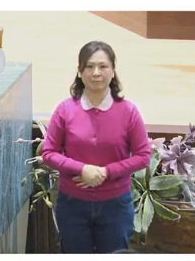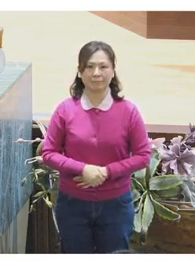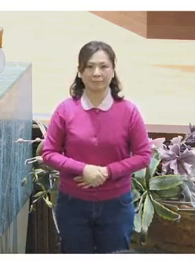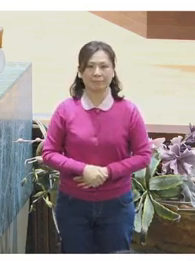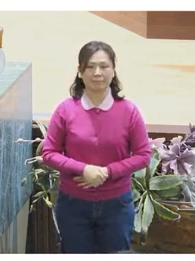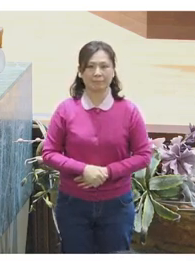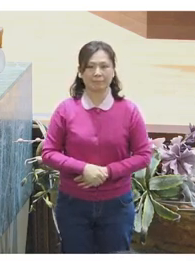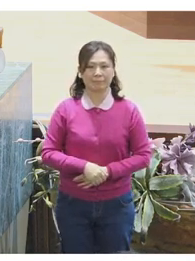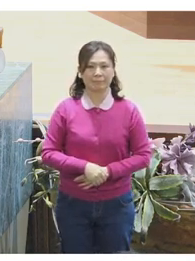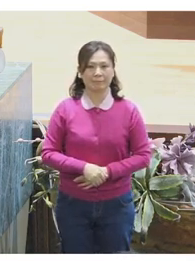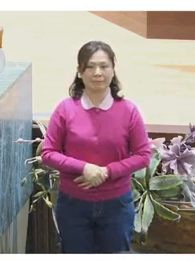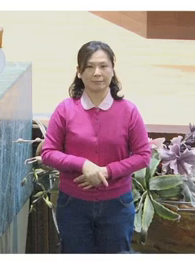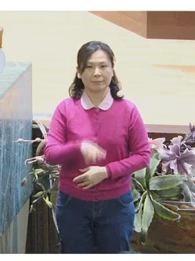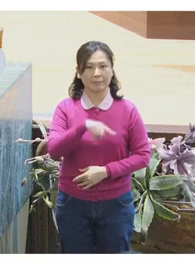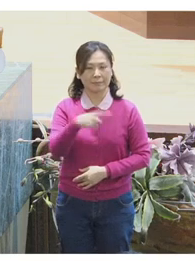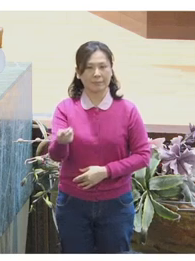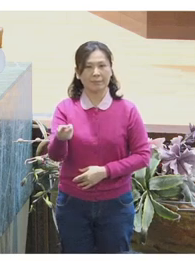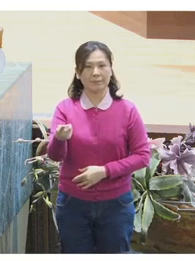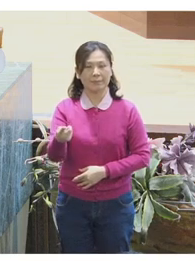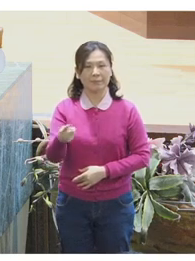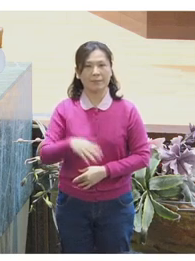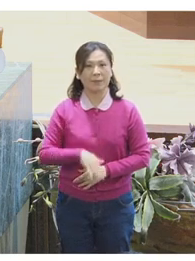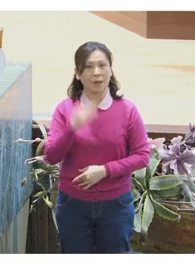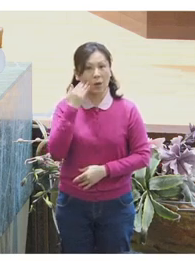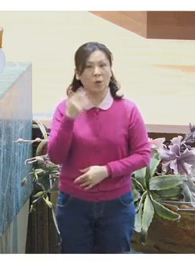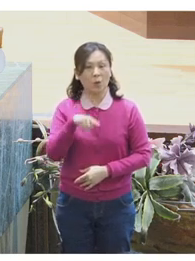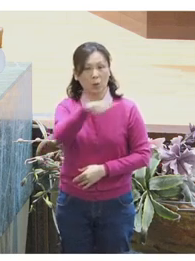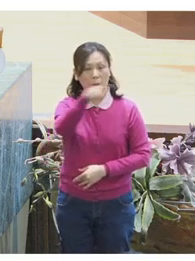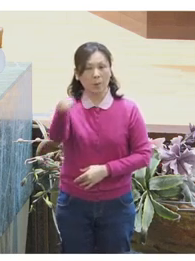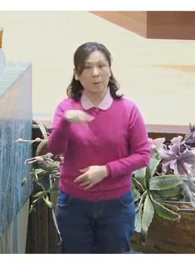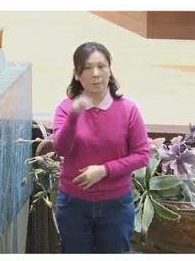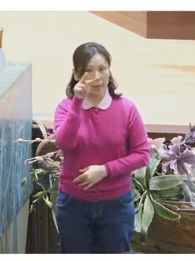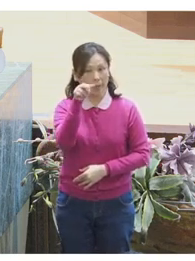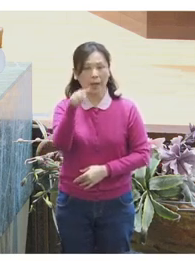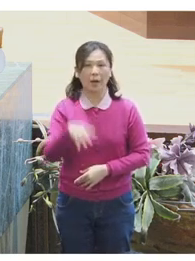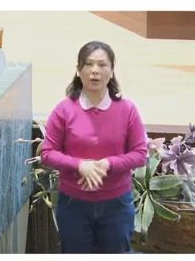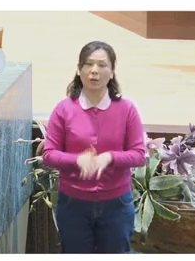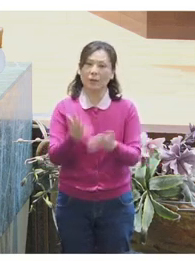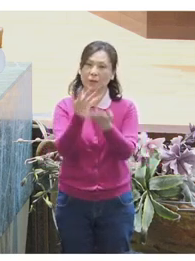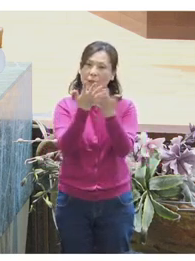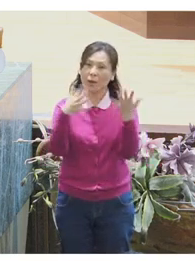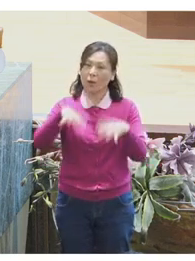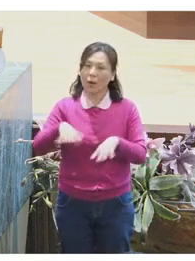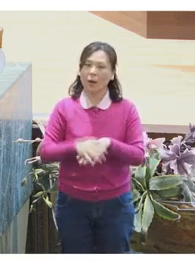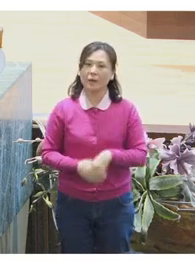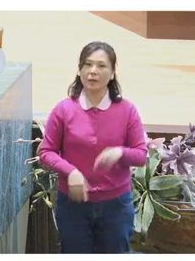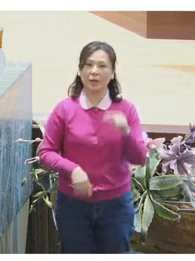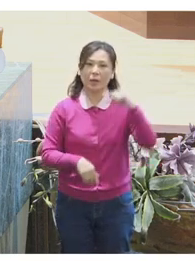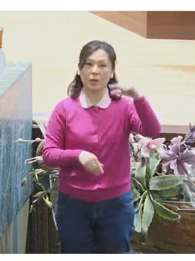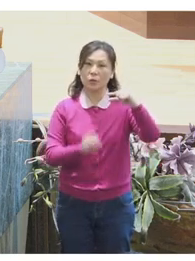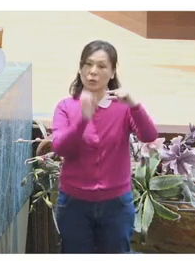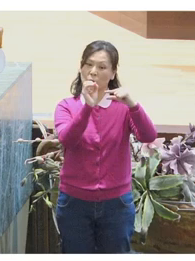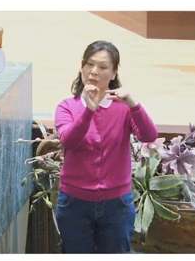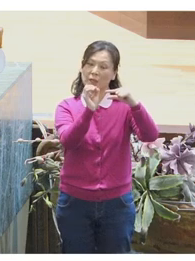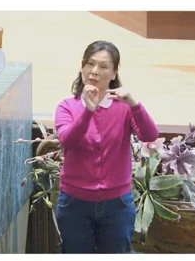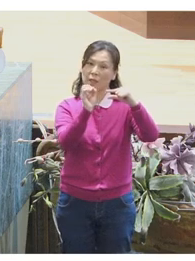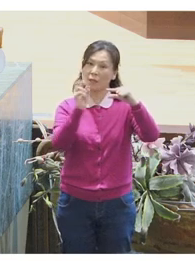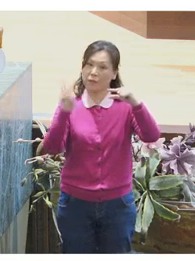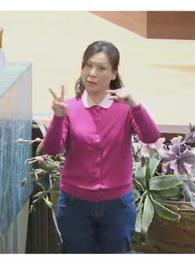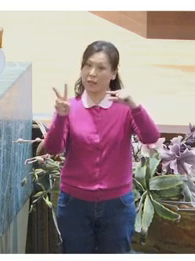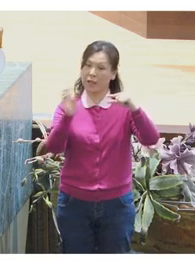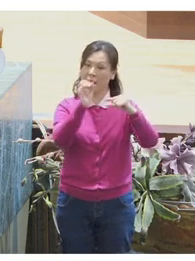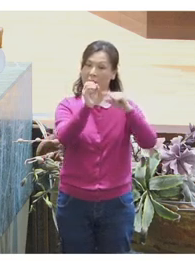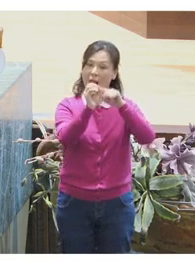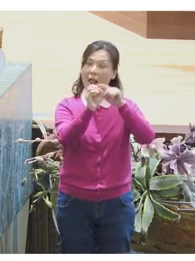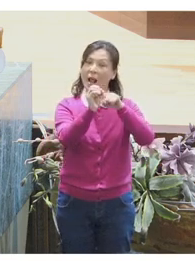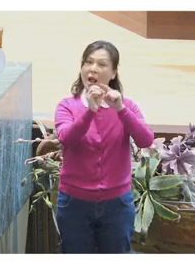就要往下，就是说居林兵呢，其实如果你们有看过这个网站，居林兵他会说他是从零替代政